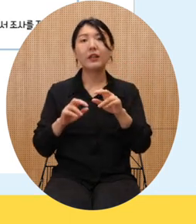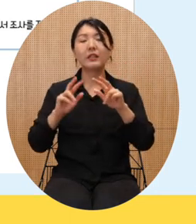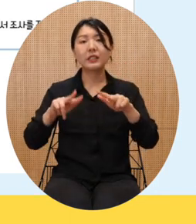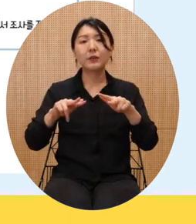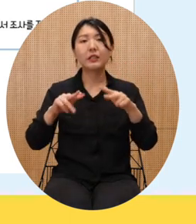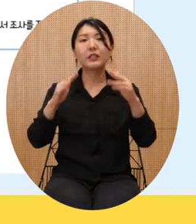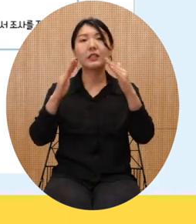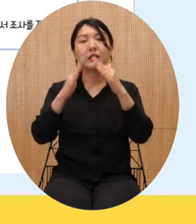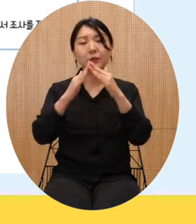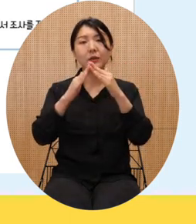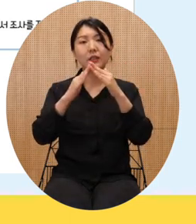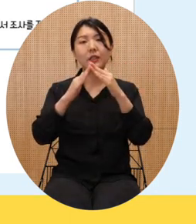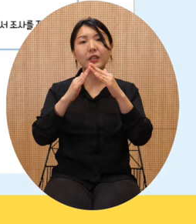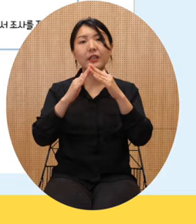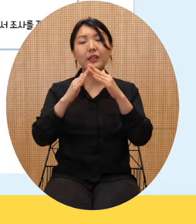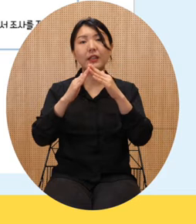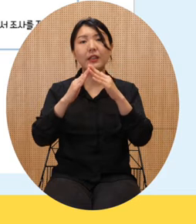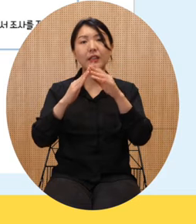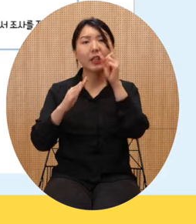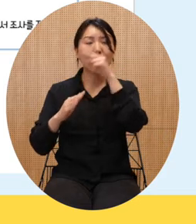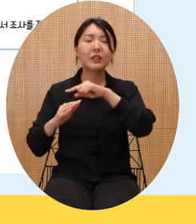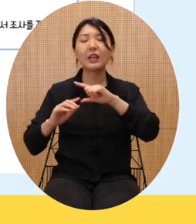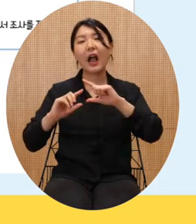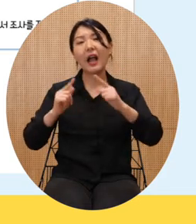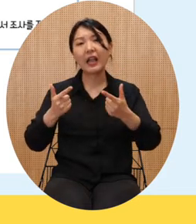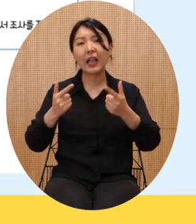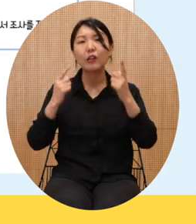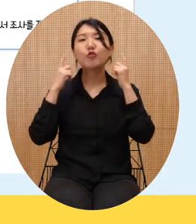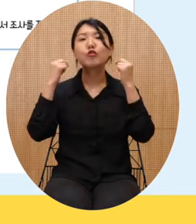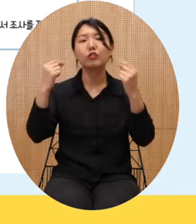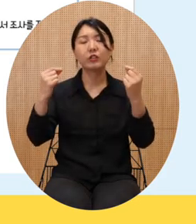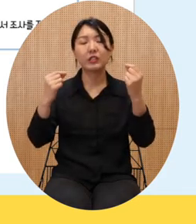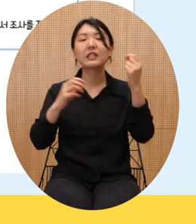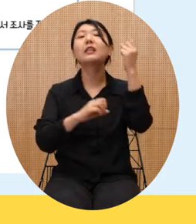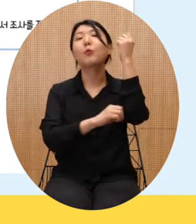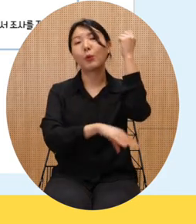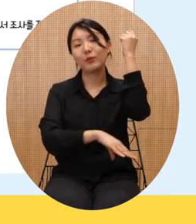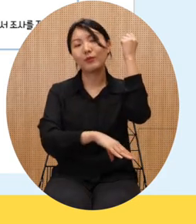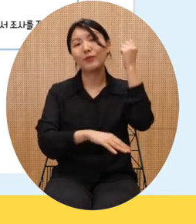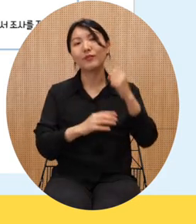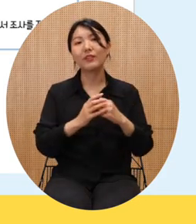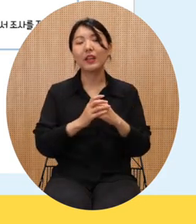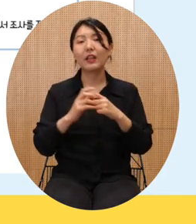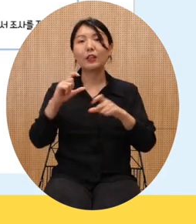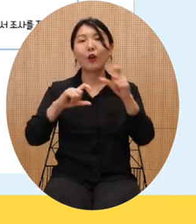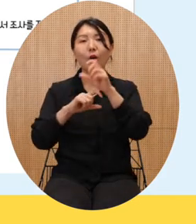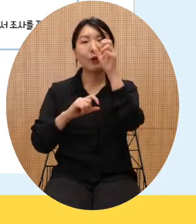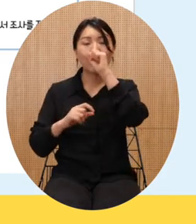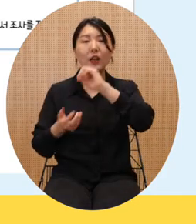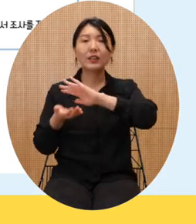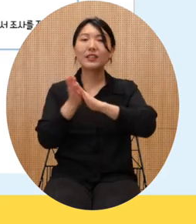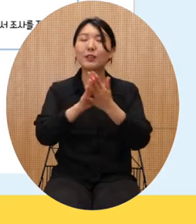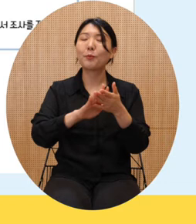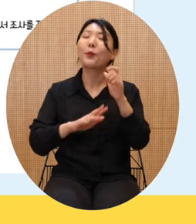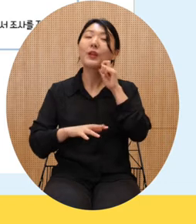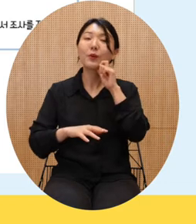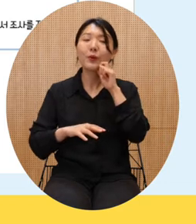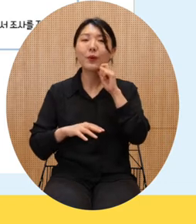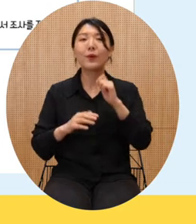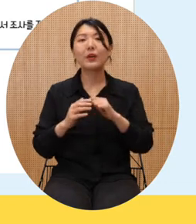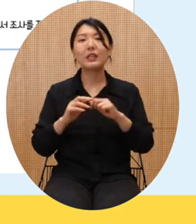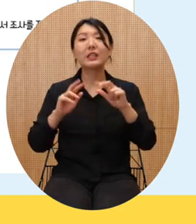이게 지금의 주거를 나빠지지 않도록 유지하는 거예요. 기본적으로는 더